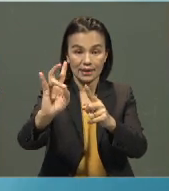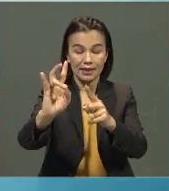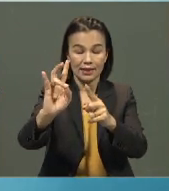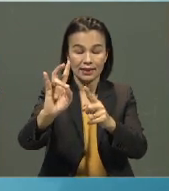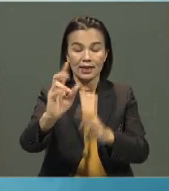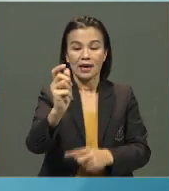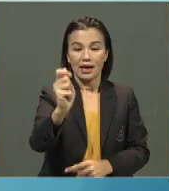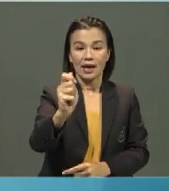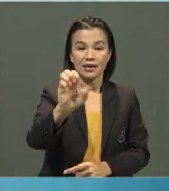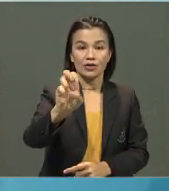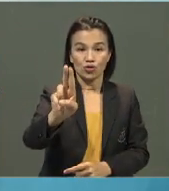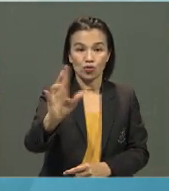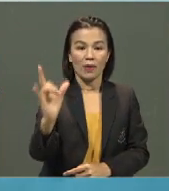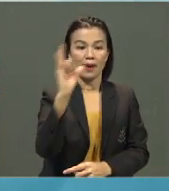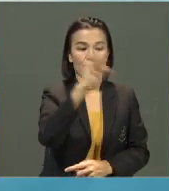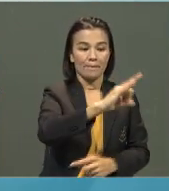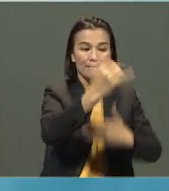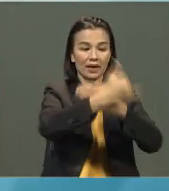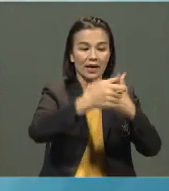กรกฎาคมวันที่เจ็ดก็เดินทางจากสารบบ in